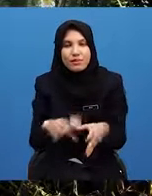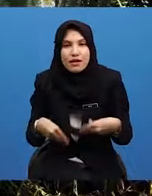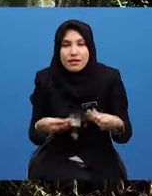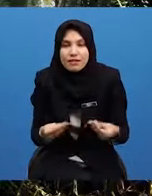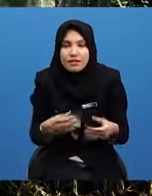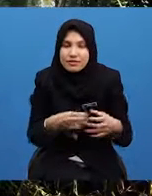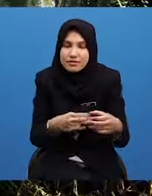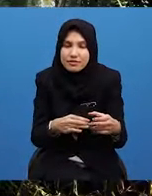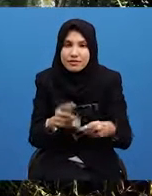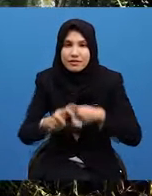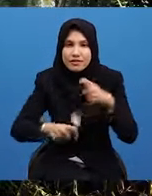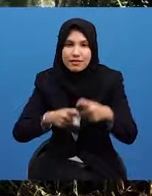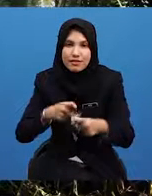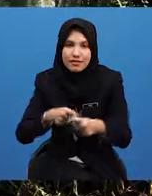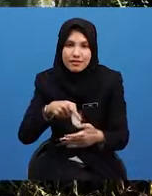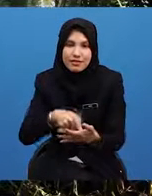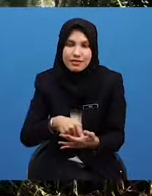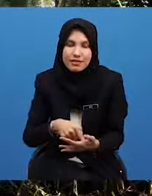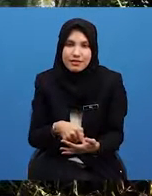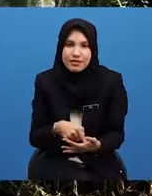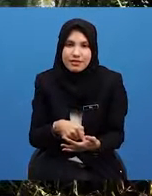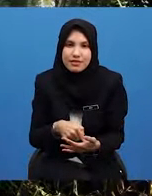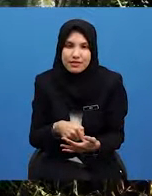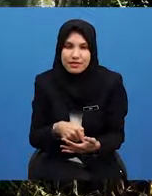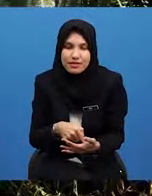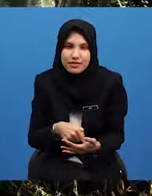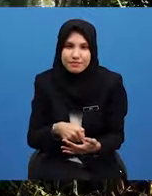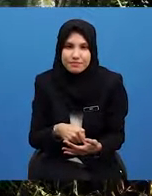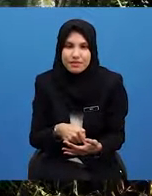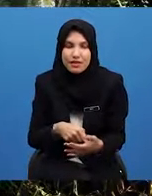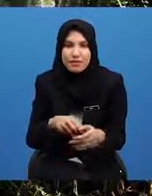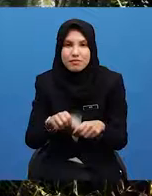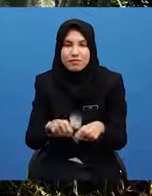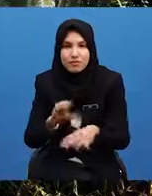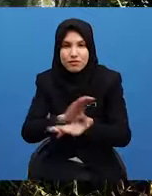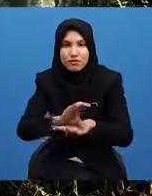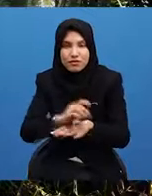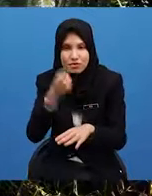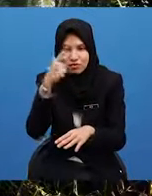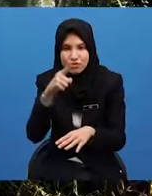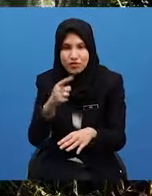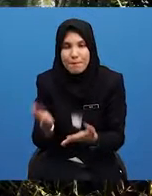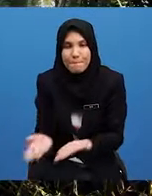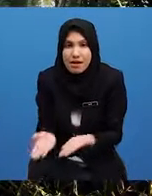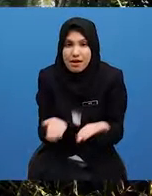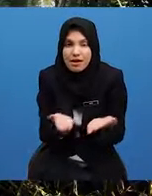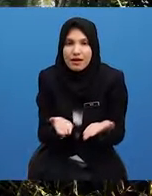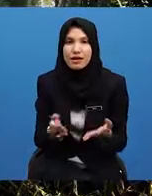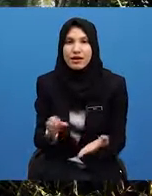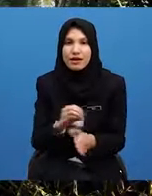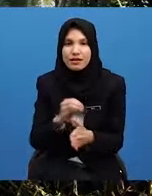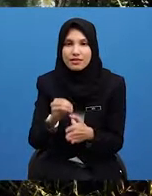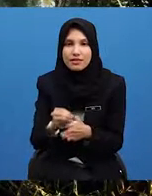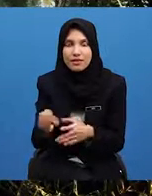cara takal ini berfungsi untuk mengangkat atau menggerakkan